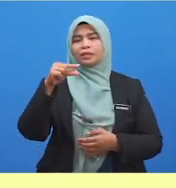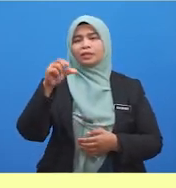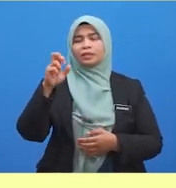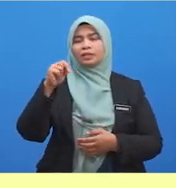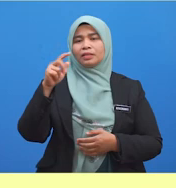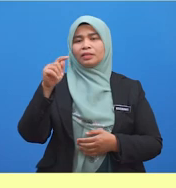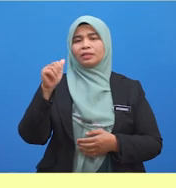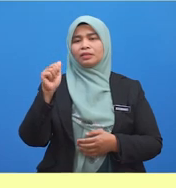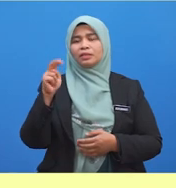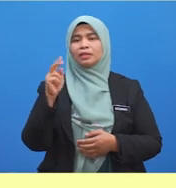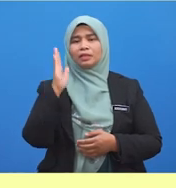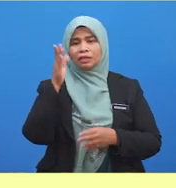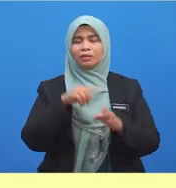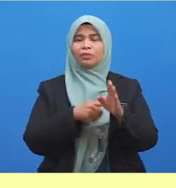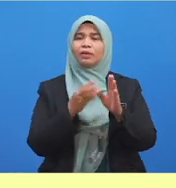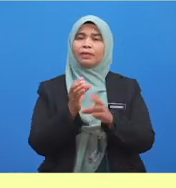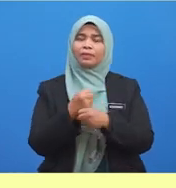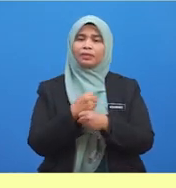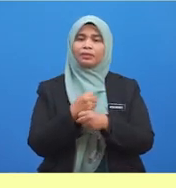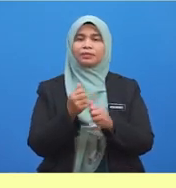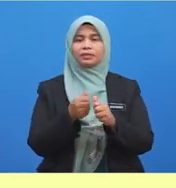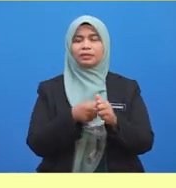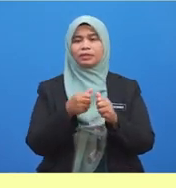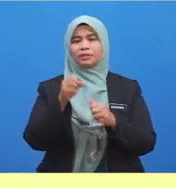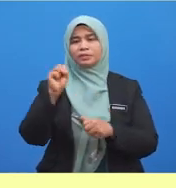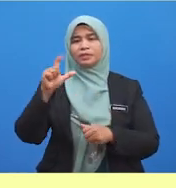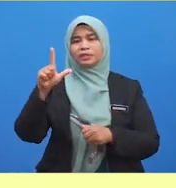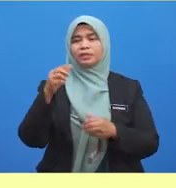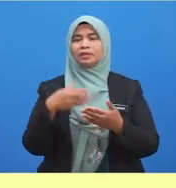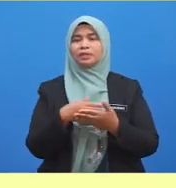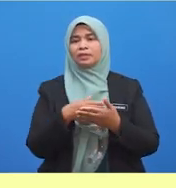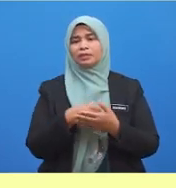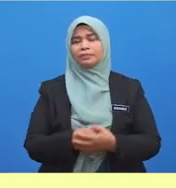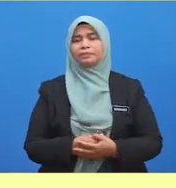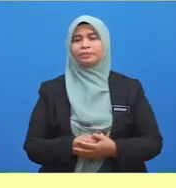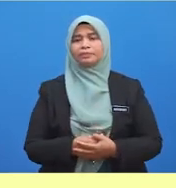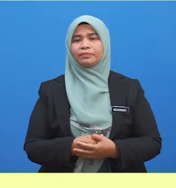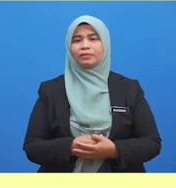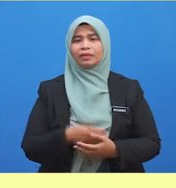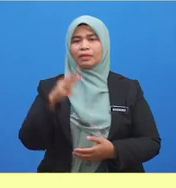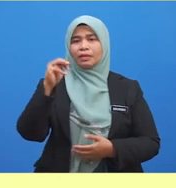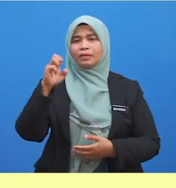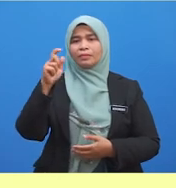Gentian gelendong mula membentuk dalam setiap sel anak.